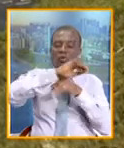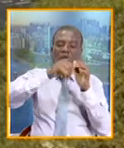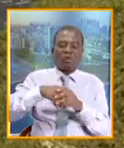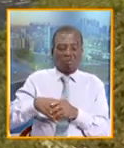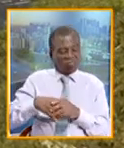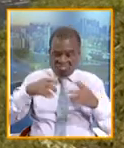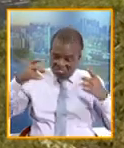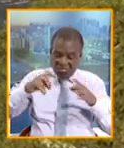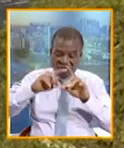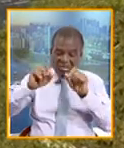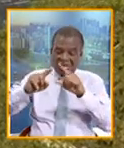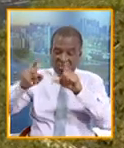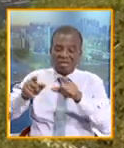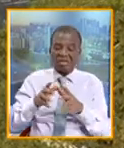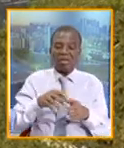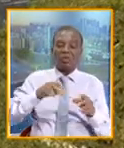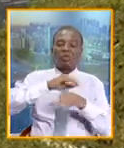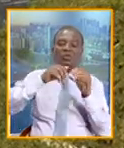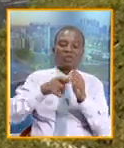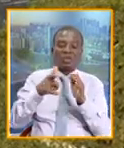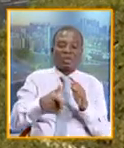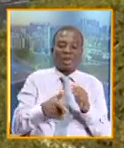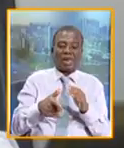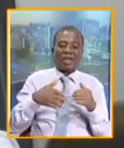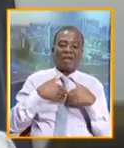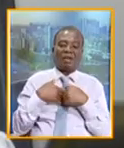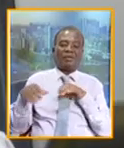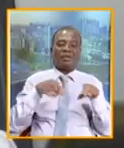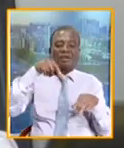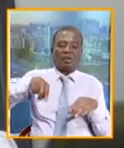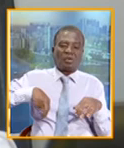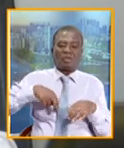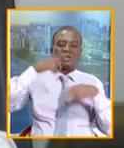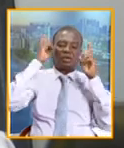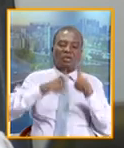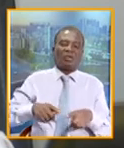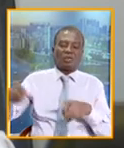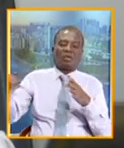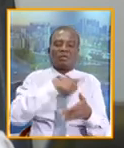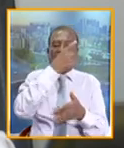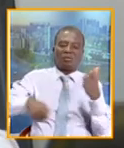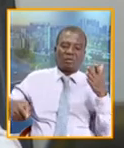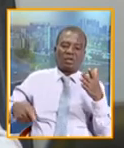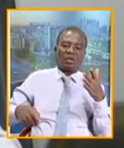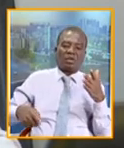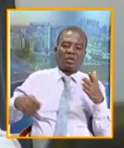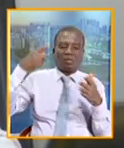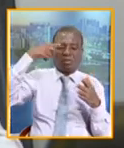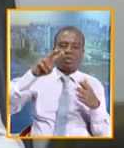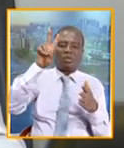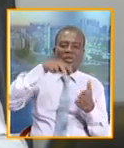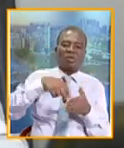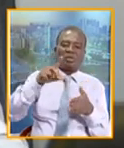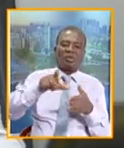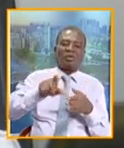qu'il faut faire à l'entrée et à la sortie, tout cela a fait que nous avons décidé d'annuler. Voilà, c'est vraiment pour